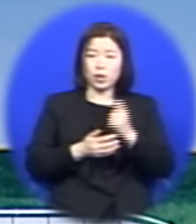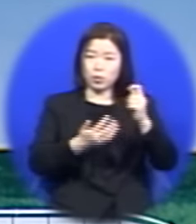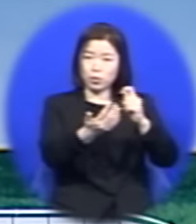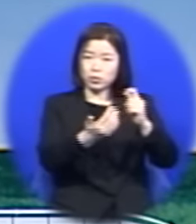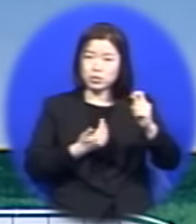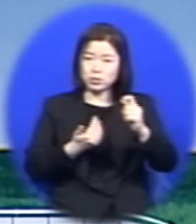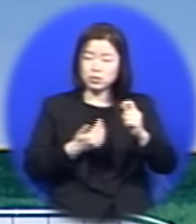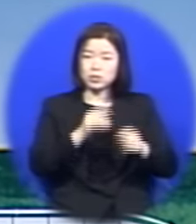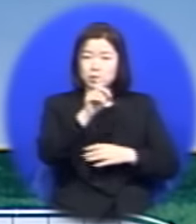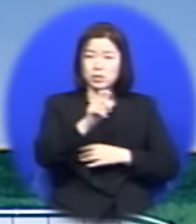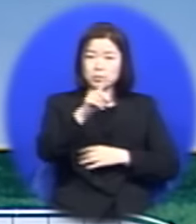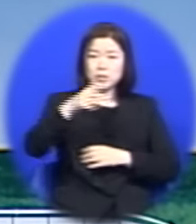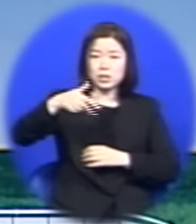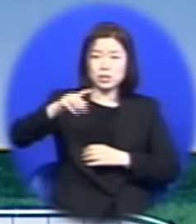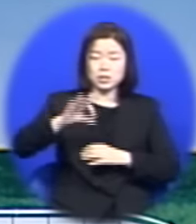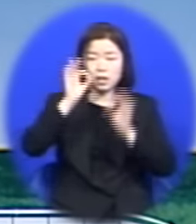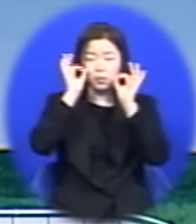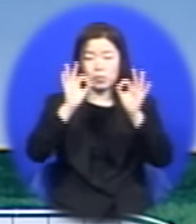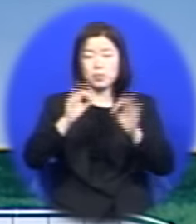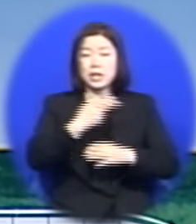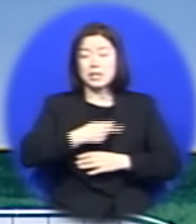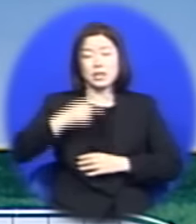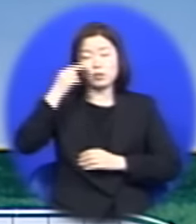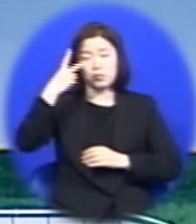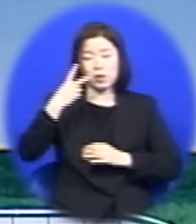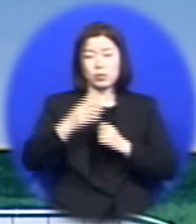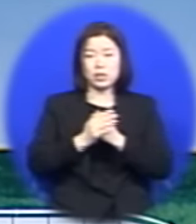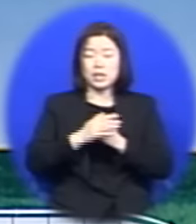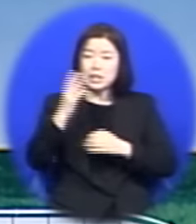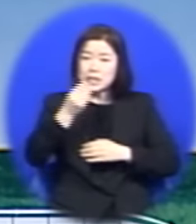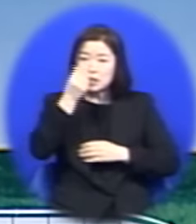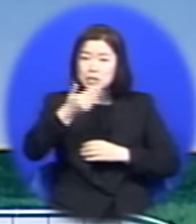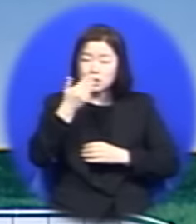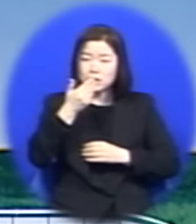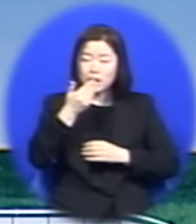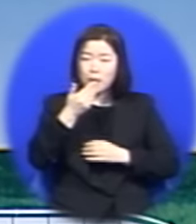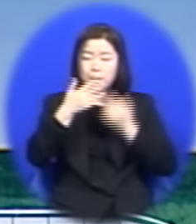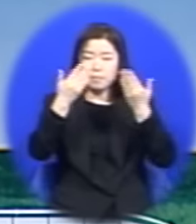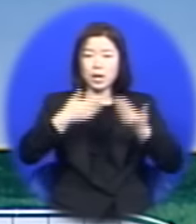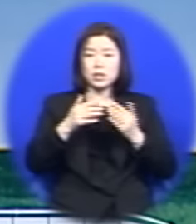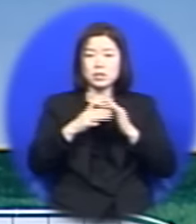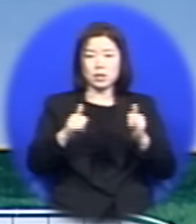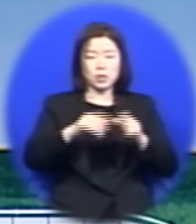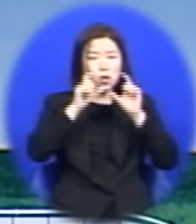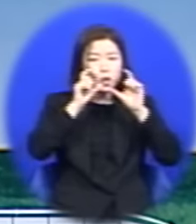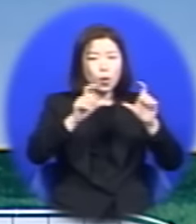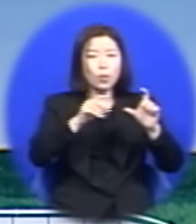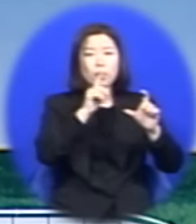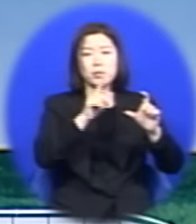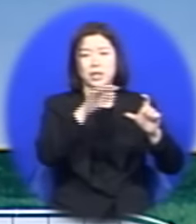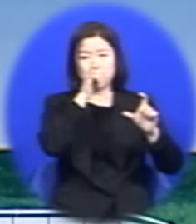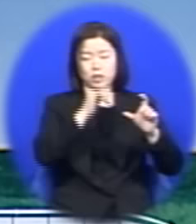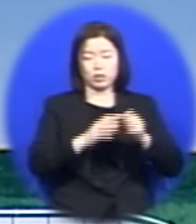전서 11장에 보면 사도 바울이 성찬을 받는 사람에게 경고하는 말씀이 나옵니다.